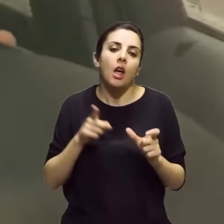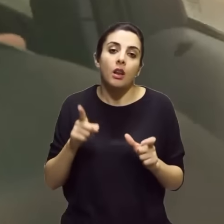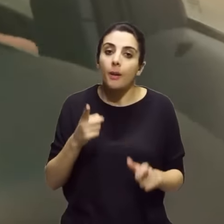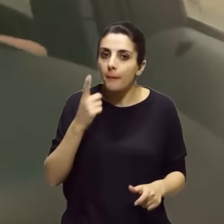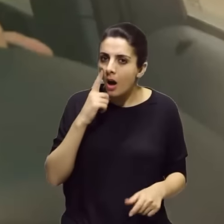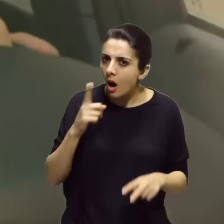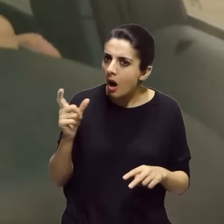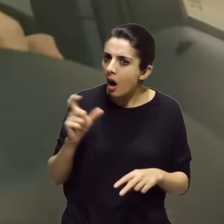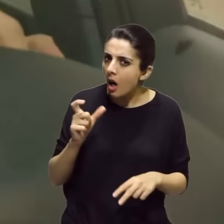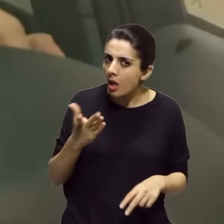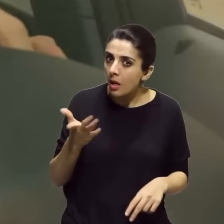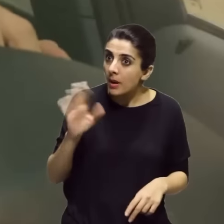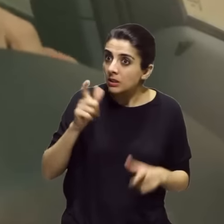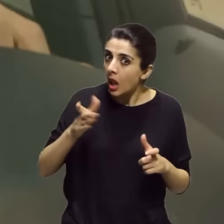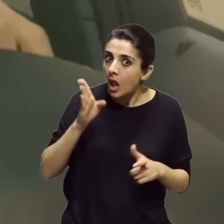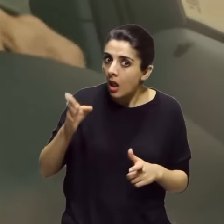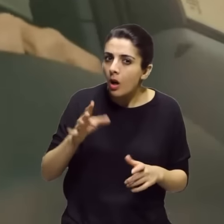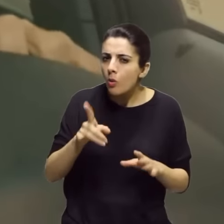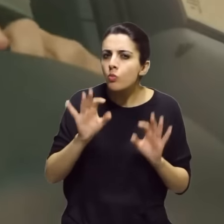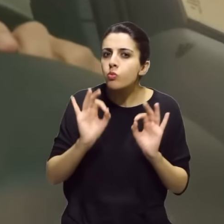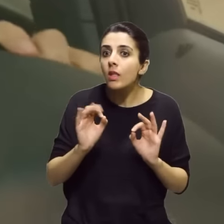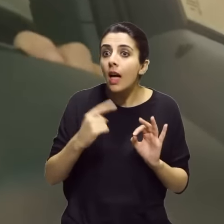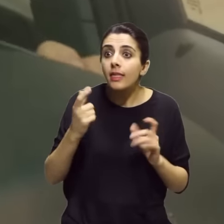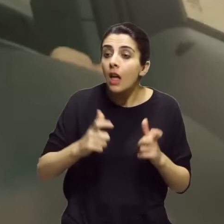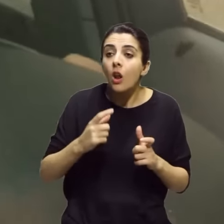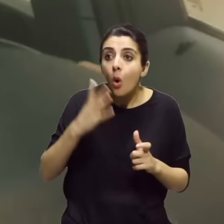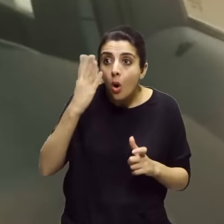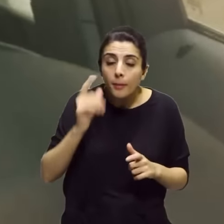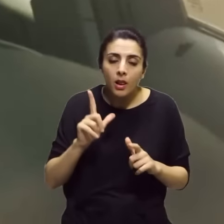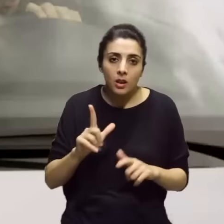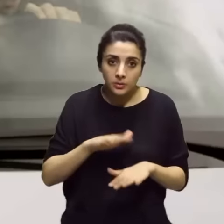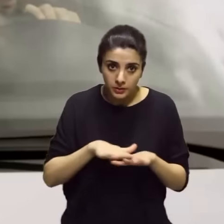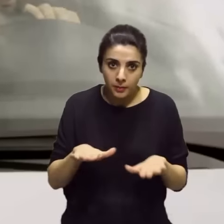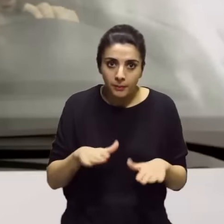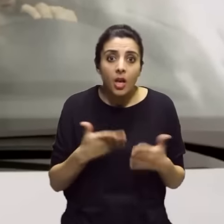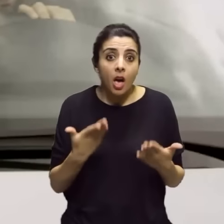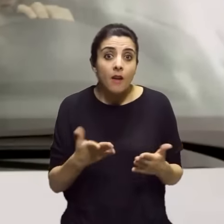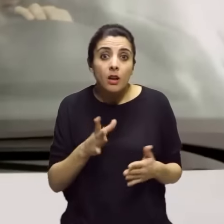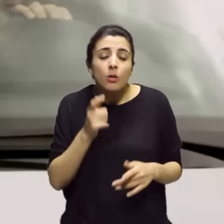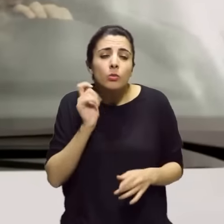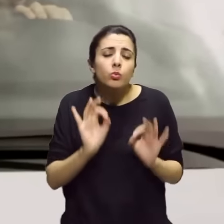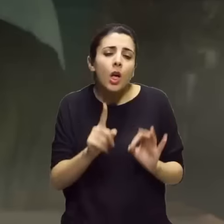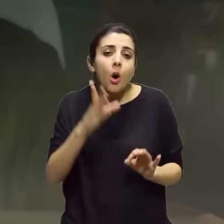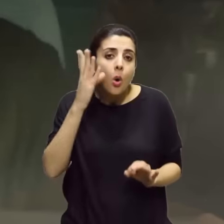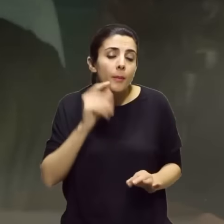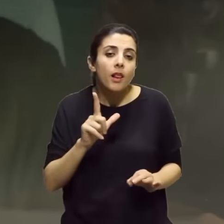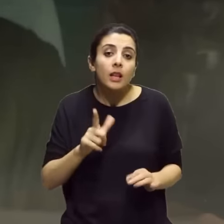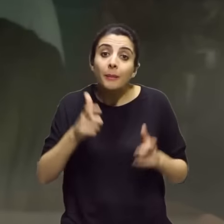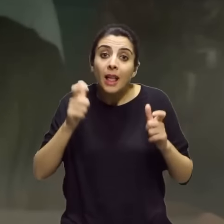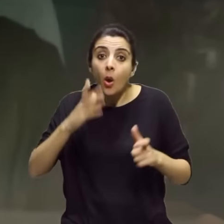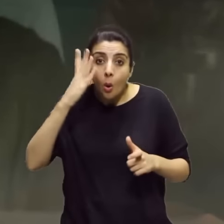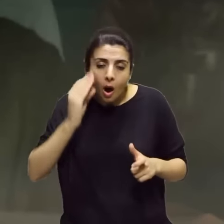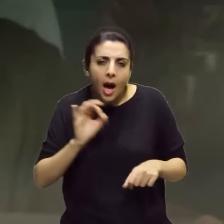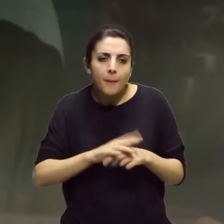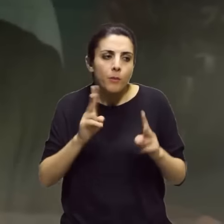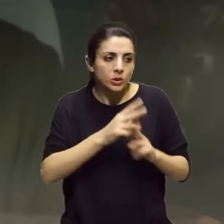Ya bak Aylin, bak başka bir yere götürmüşlerse de senin mutlaka nereye götürdüklerini öğrenmen lazım, tamam mı? Evet, kesinlikle öğrenmen gerekiyor. Yerini öğrendiğimiz